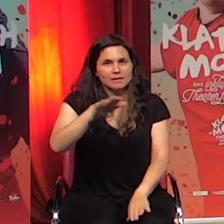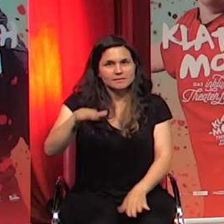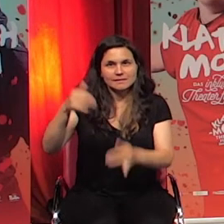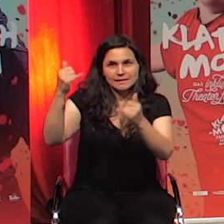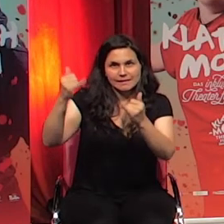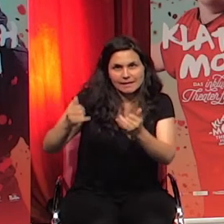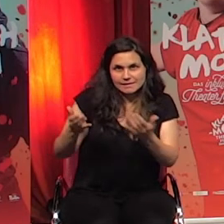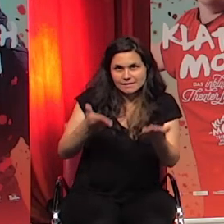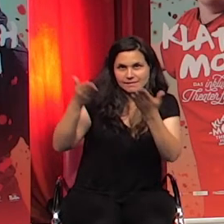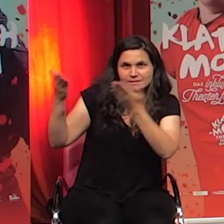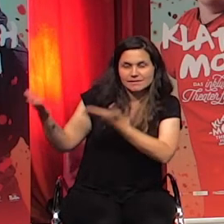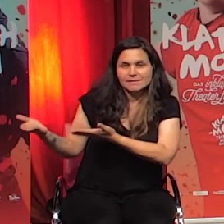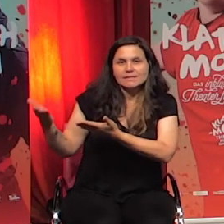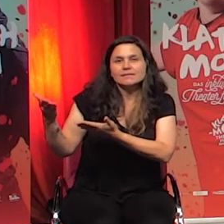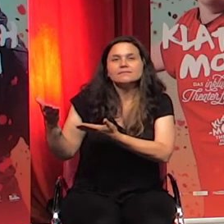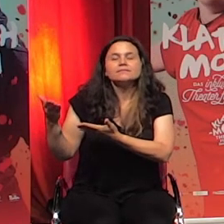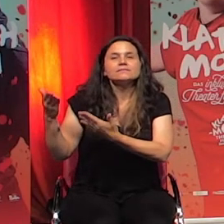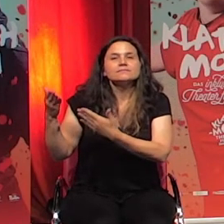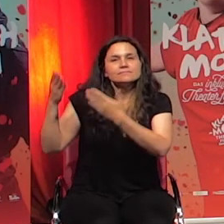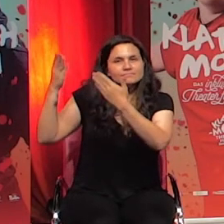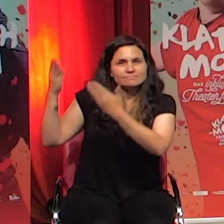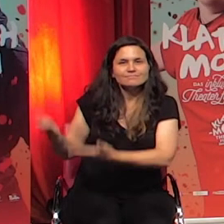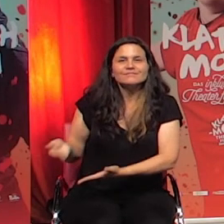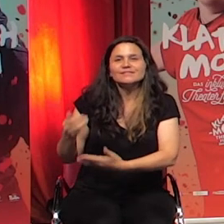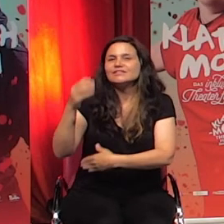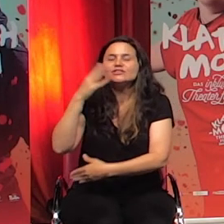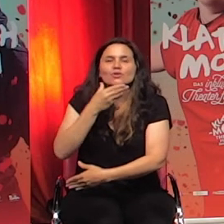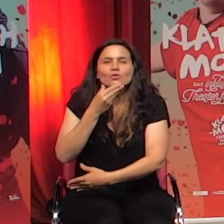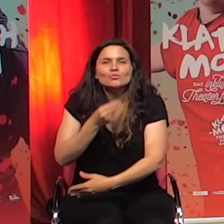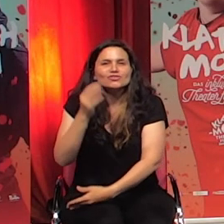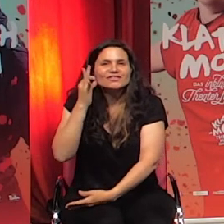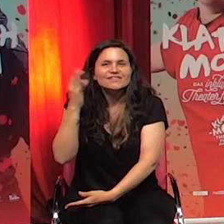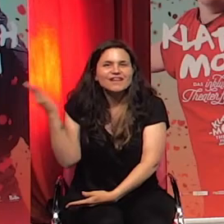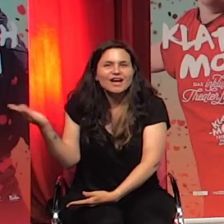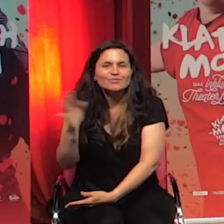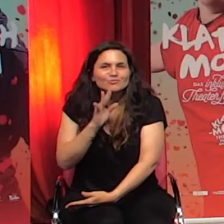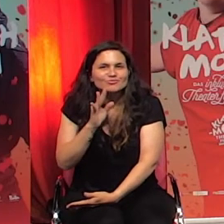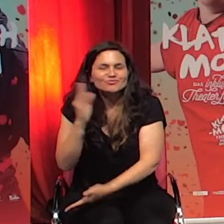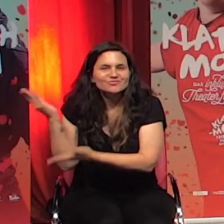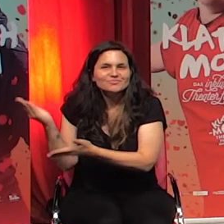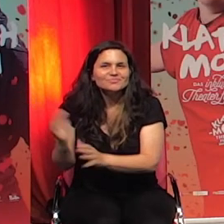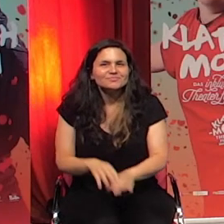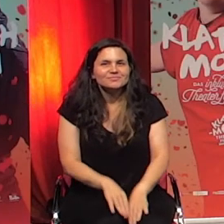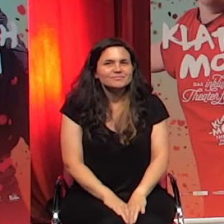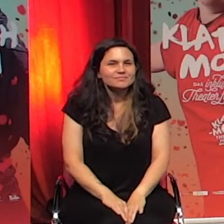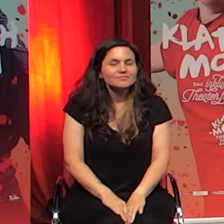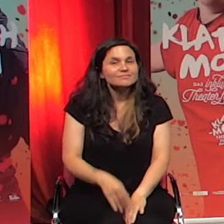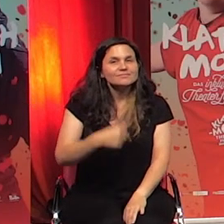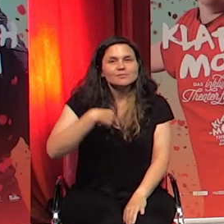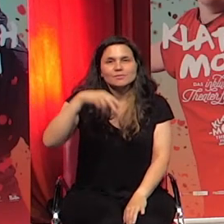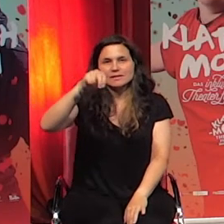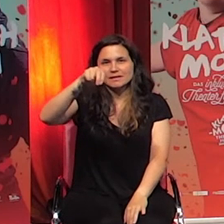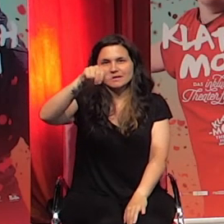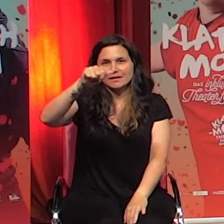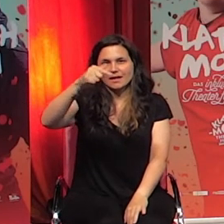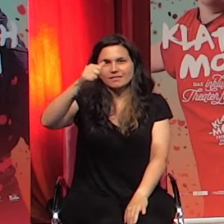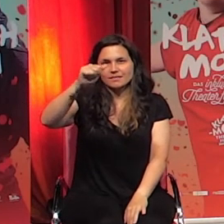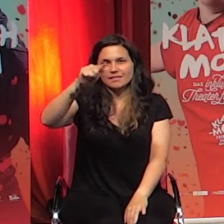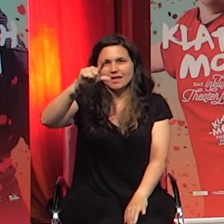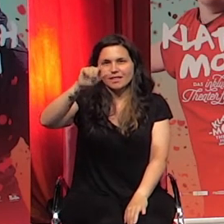an diese hübsche Dame. Ja, ich bin Nathalie. Ich bin seit